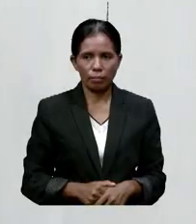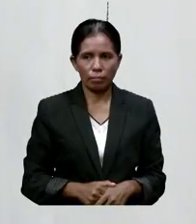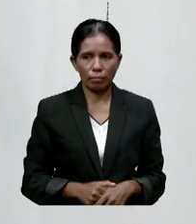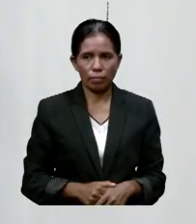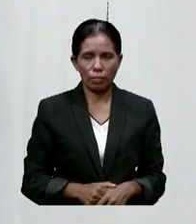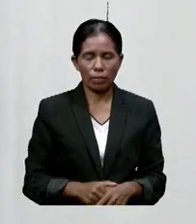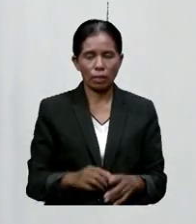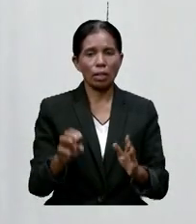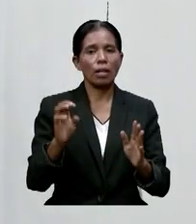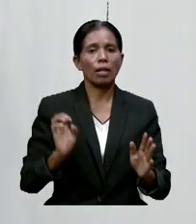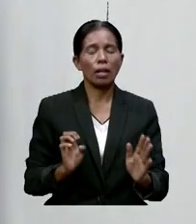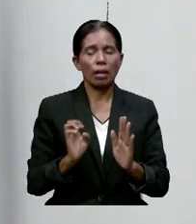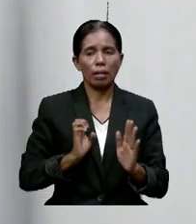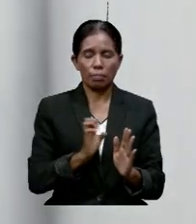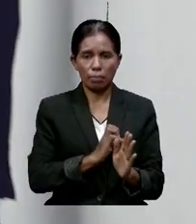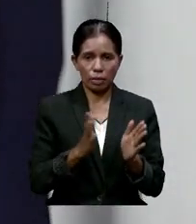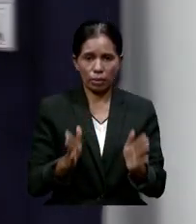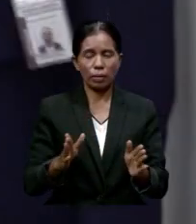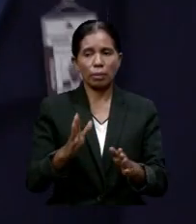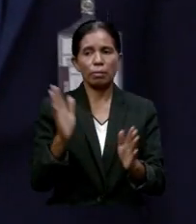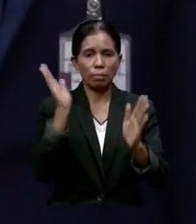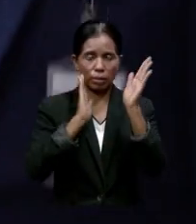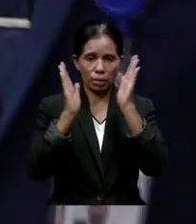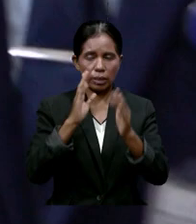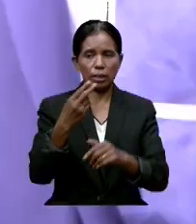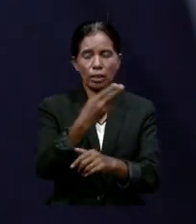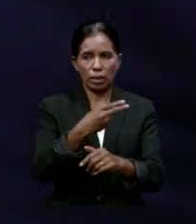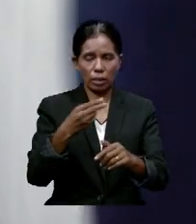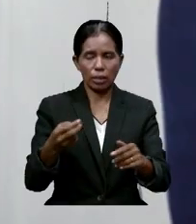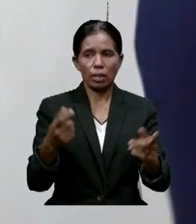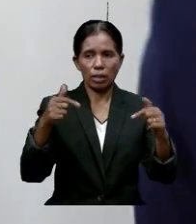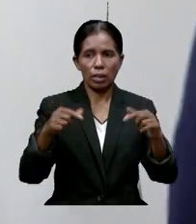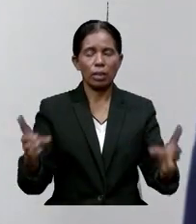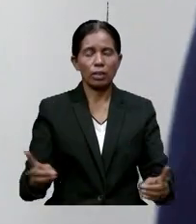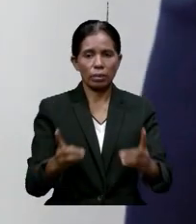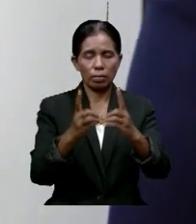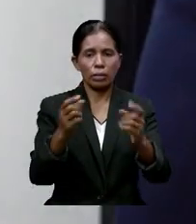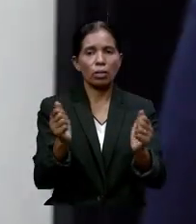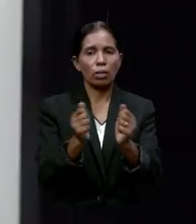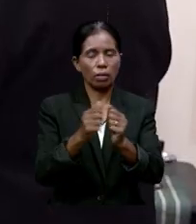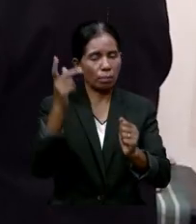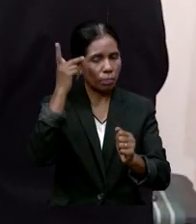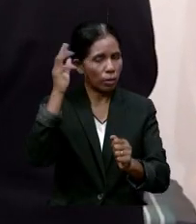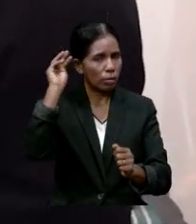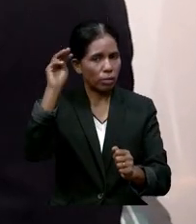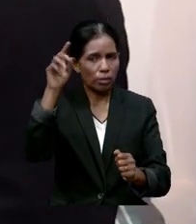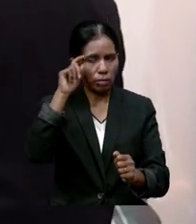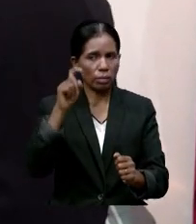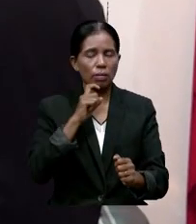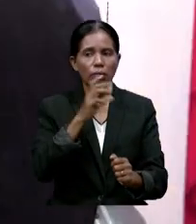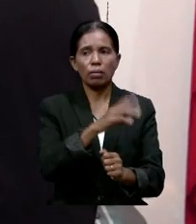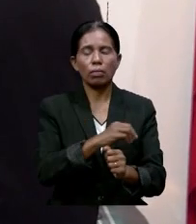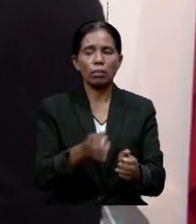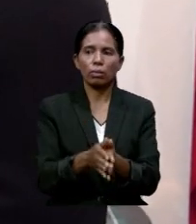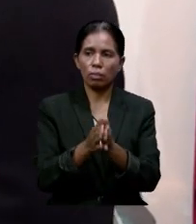Embaixador Malásia Quintané, lori delegação setor privado Rússia e Malásia, assorou mal o primeiro-ministro Kairala Xanana Guzmão, o